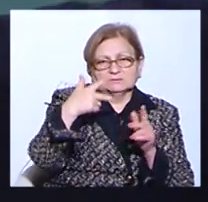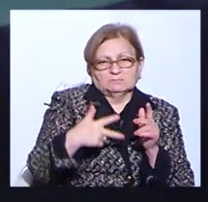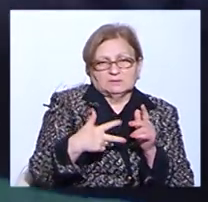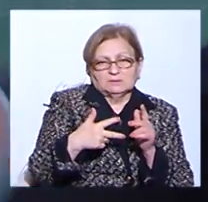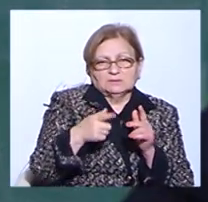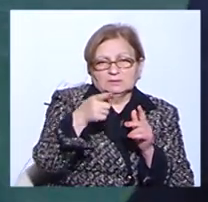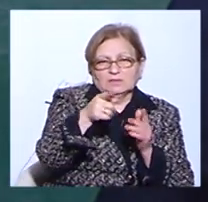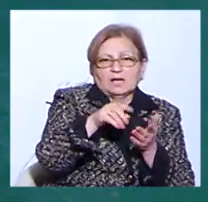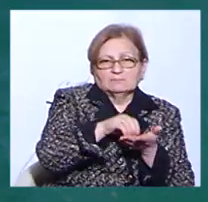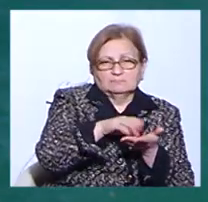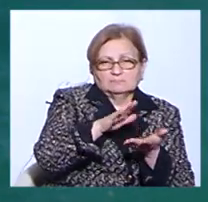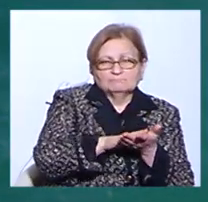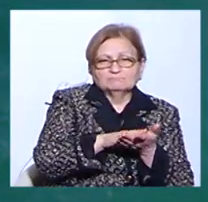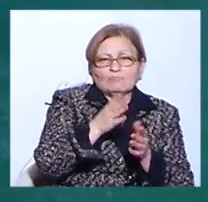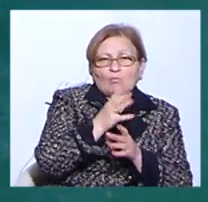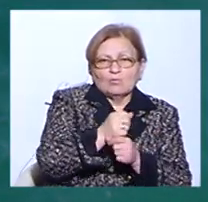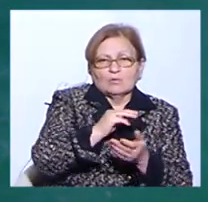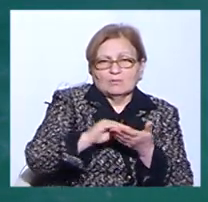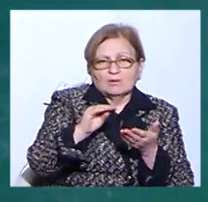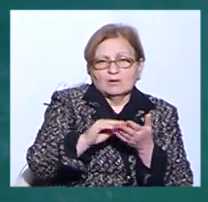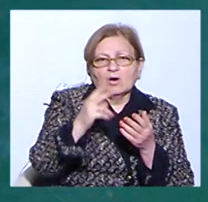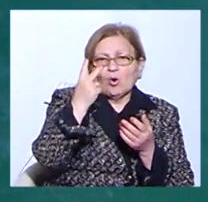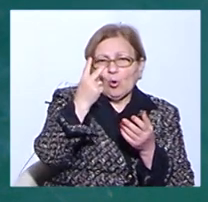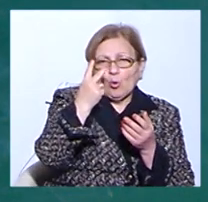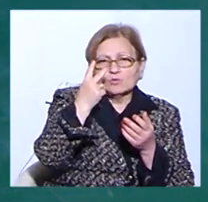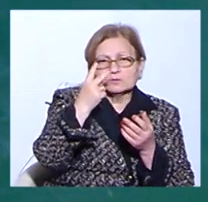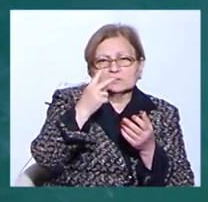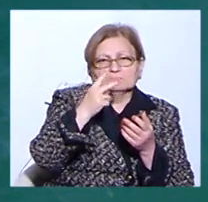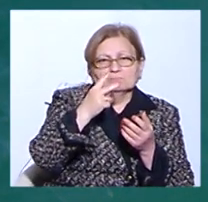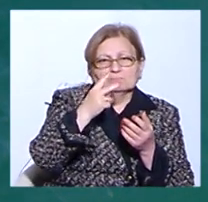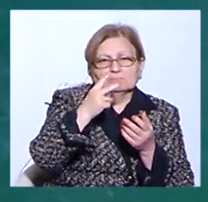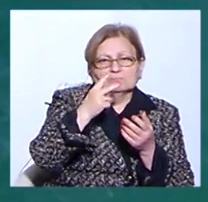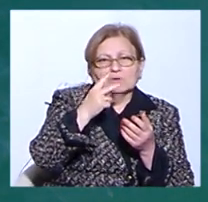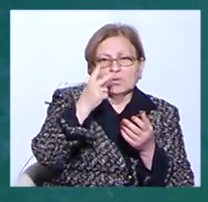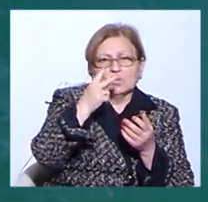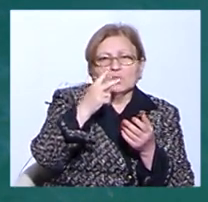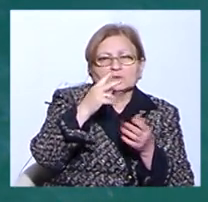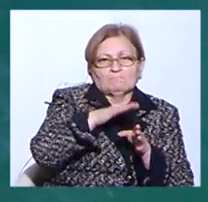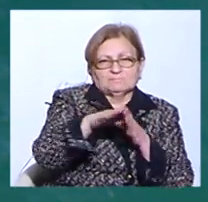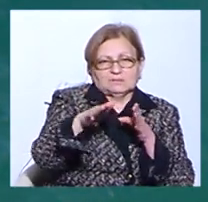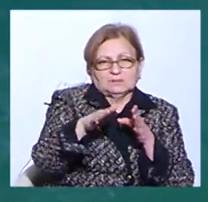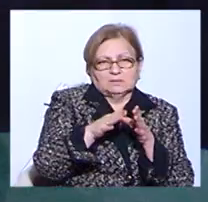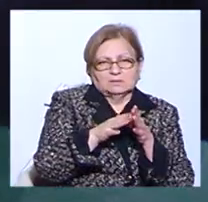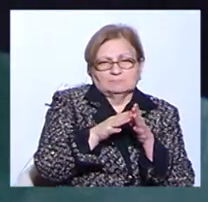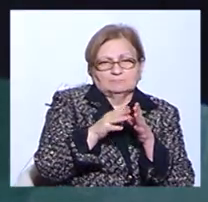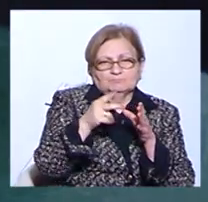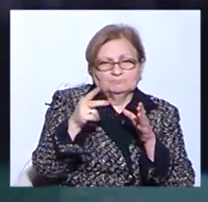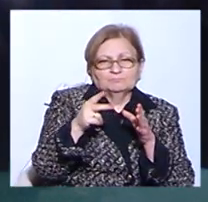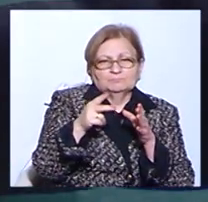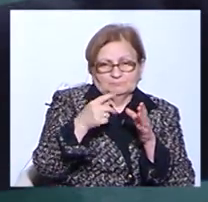ამის ჩაწერა შეიძლება ასეთნაირად: 2/3 არავითარი ნიშანი შემდეგ. რიცხვს ორ